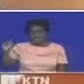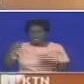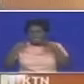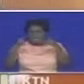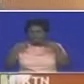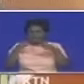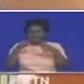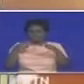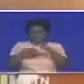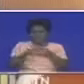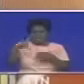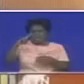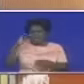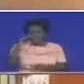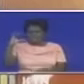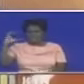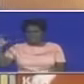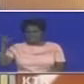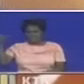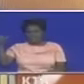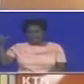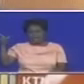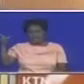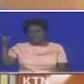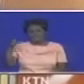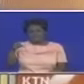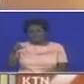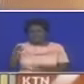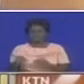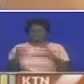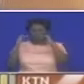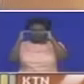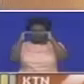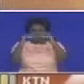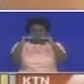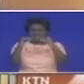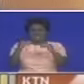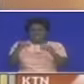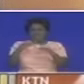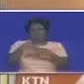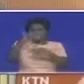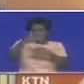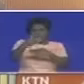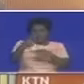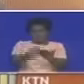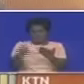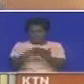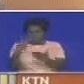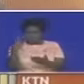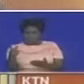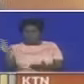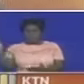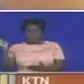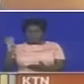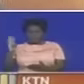katika mahakama ya jinai ya ICC kule Uholanzi umepelekwa mbele kwa muda wa wiki mbili. Baraza anatakiwa kufika